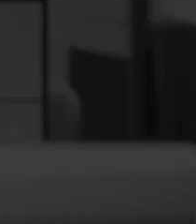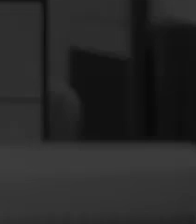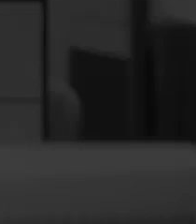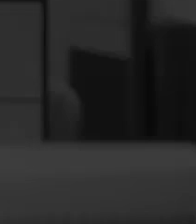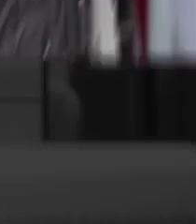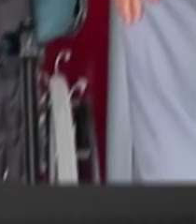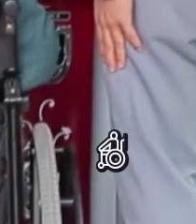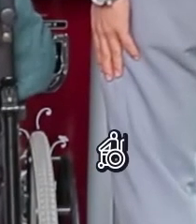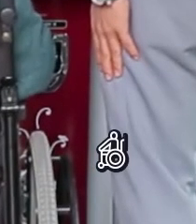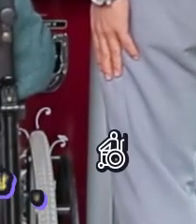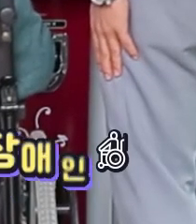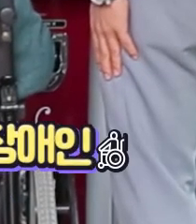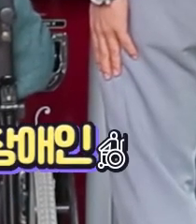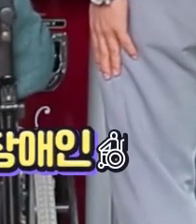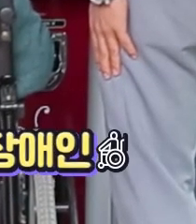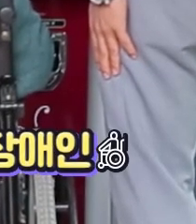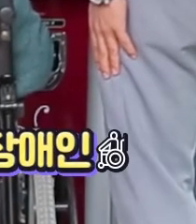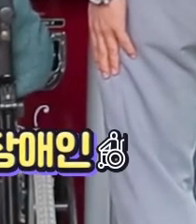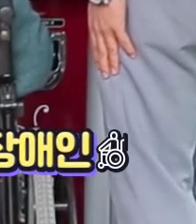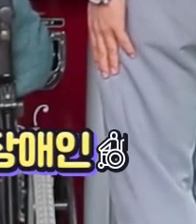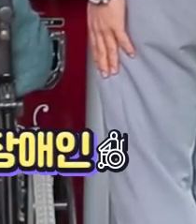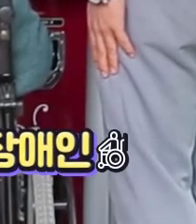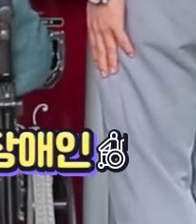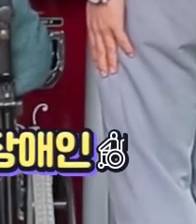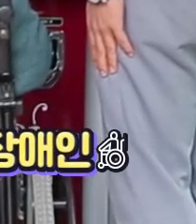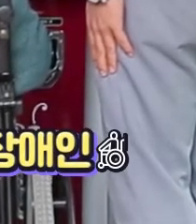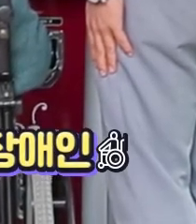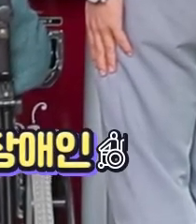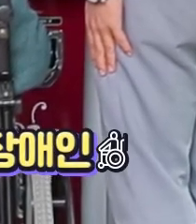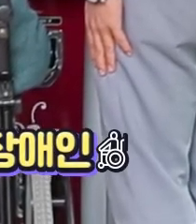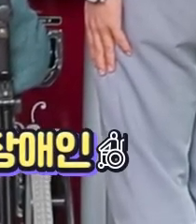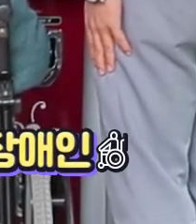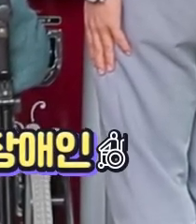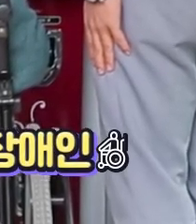시각장애인, 휠체어 사용 장애인 순으로 설명된다.